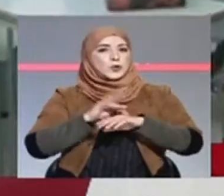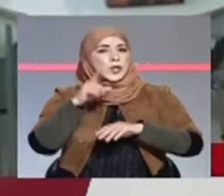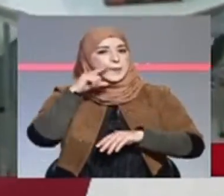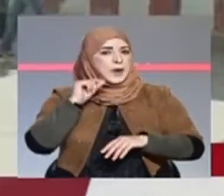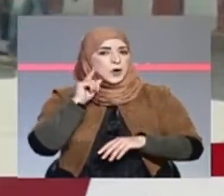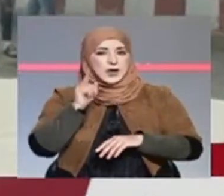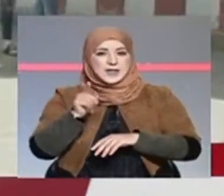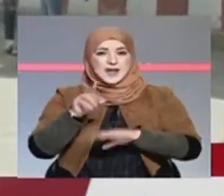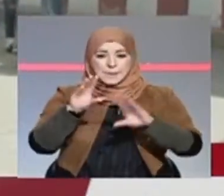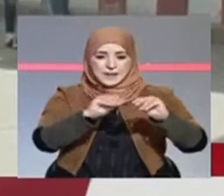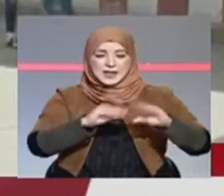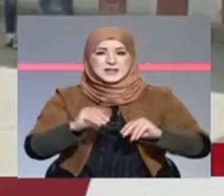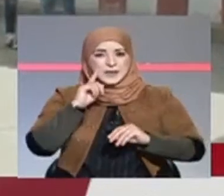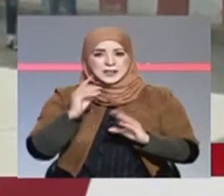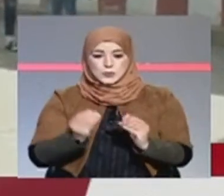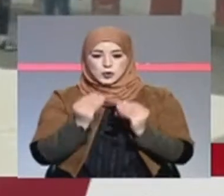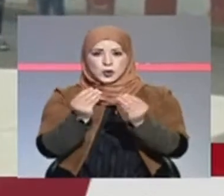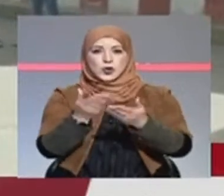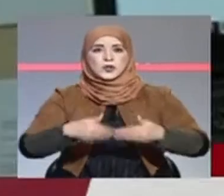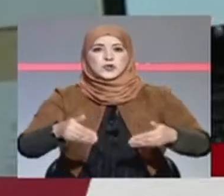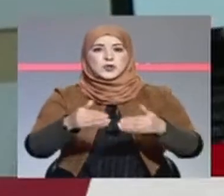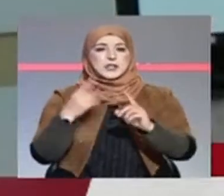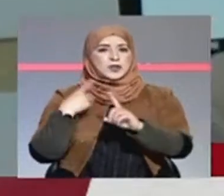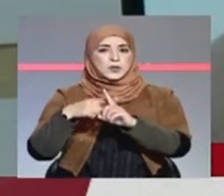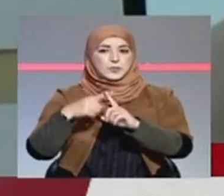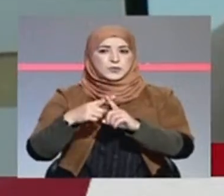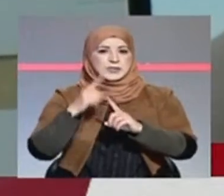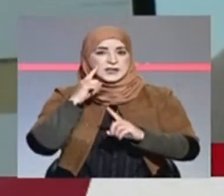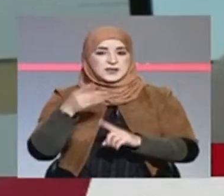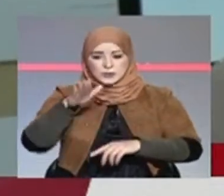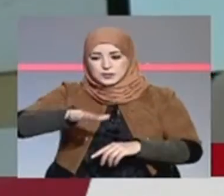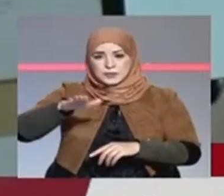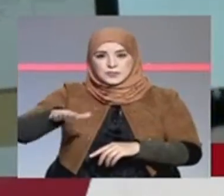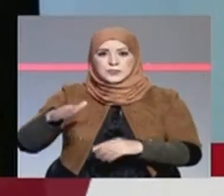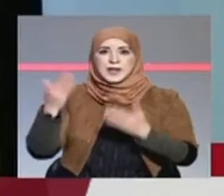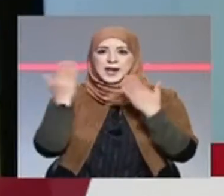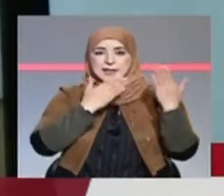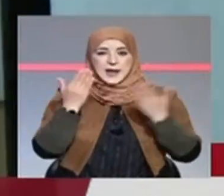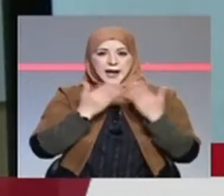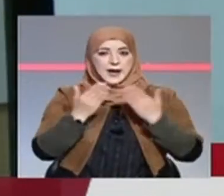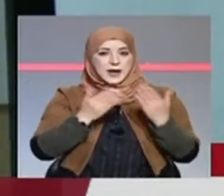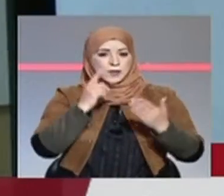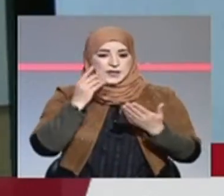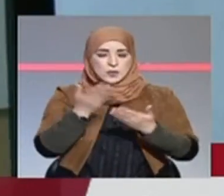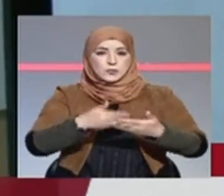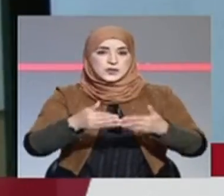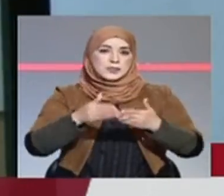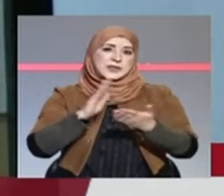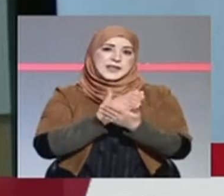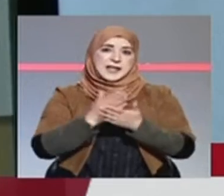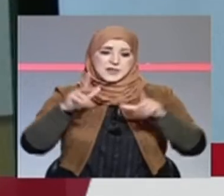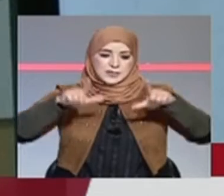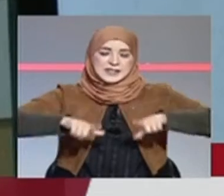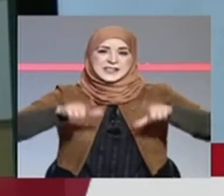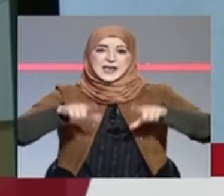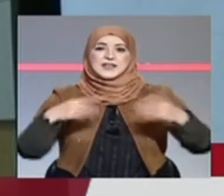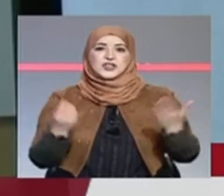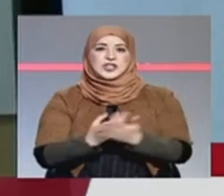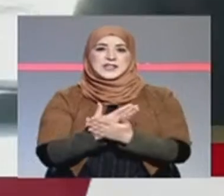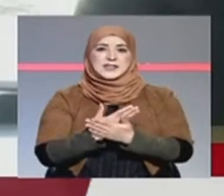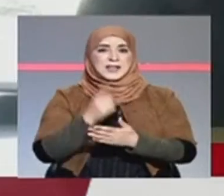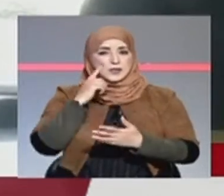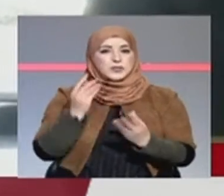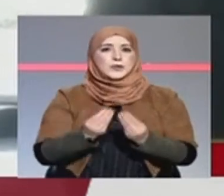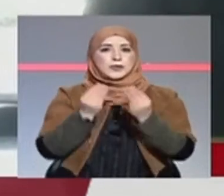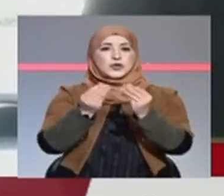لتامين ظروف افضل لتمدرس ابنائهم خاصه مع احداث منصه رقميه جديده ايداع